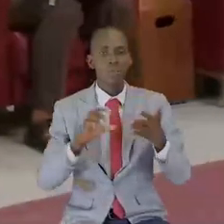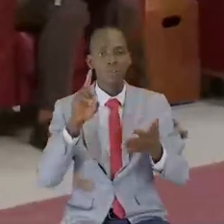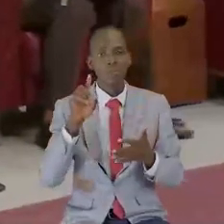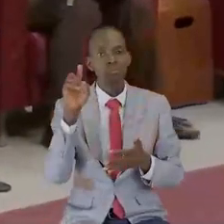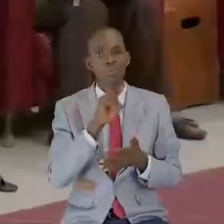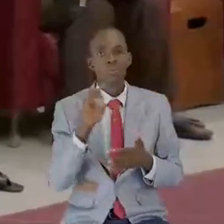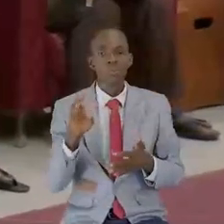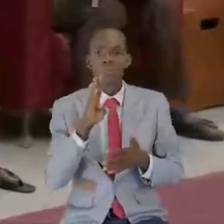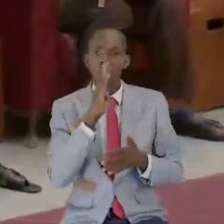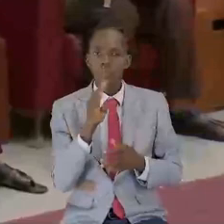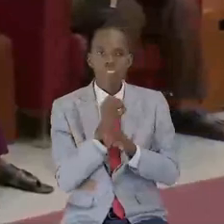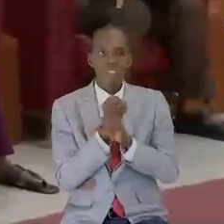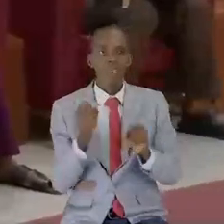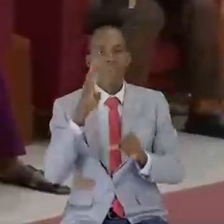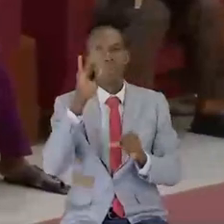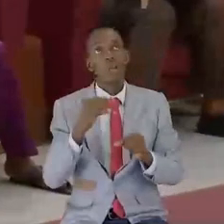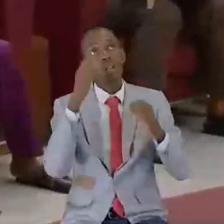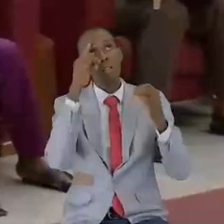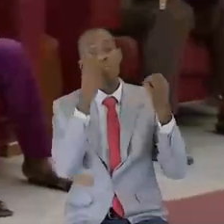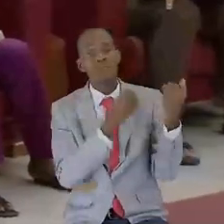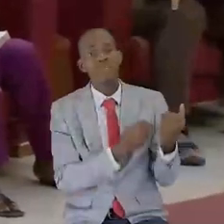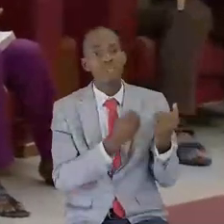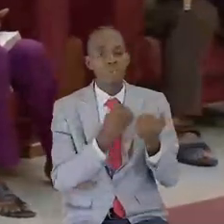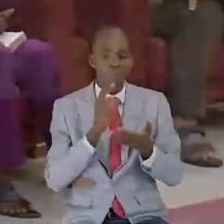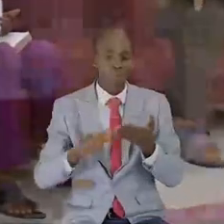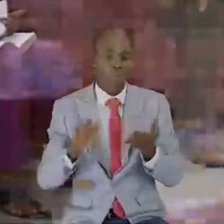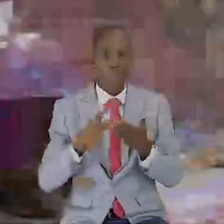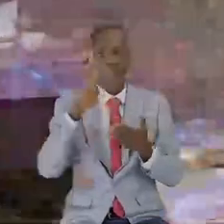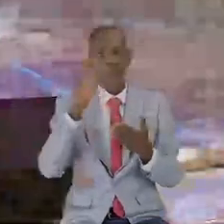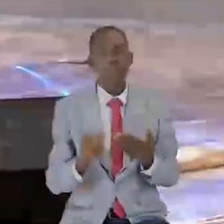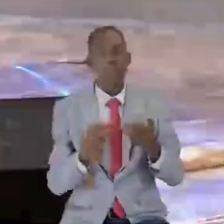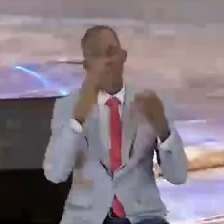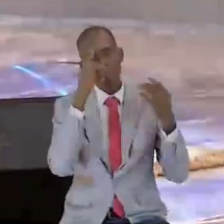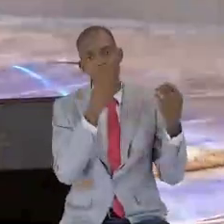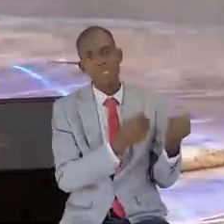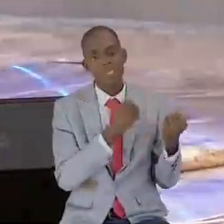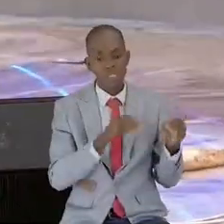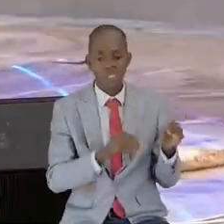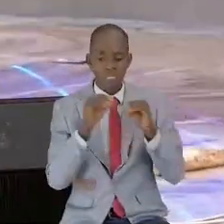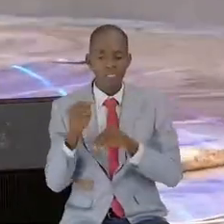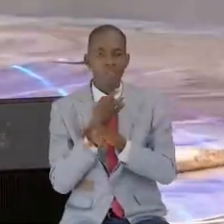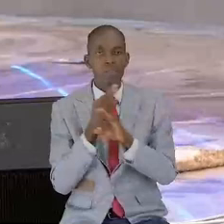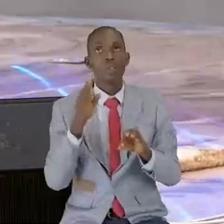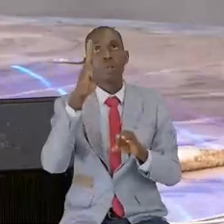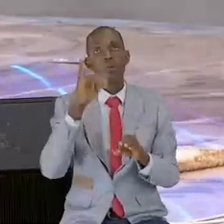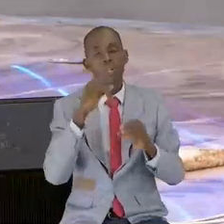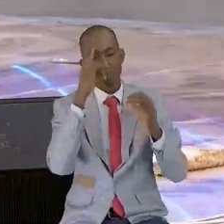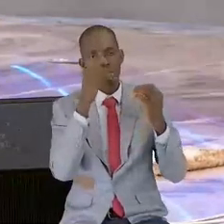verset 1. Mais étant justifié par la foi, pardonné par la foi, affranchi par la